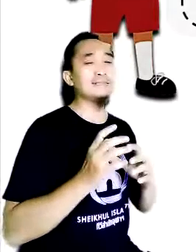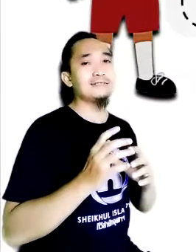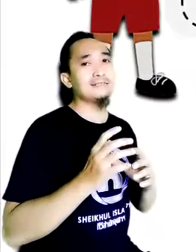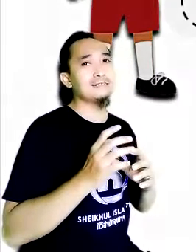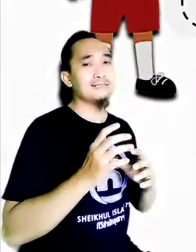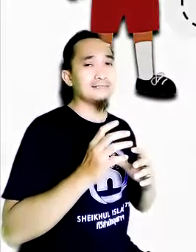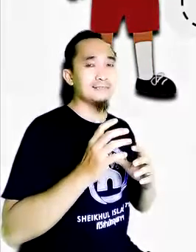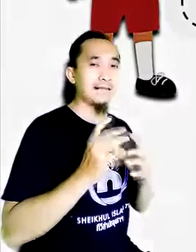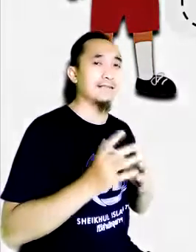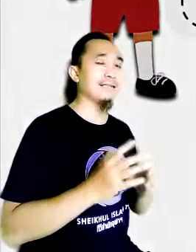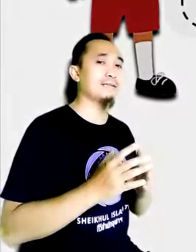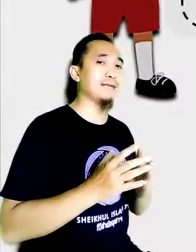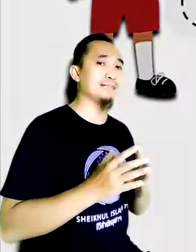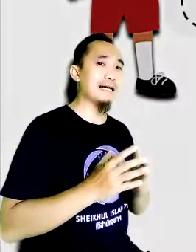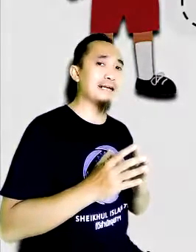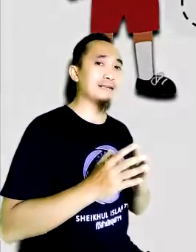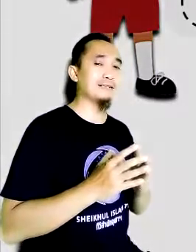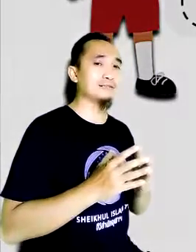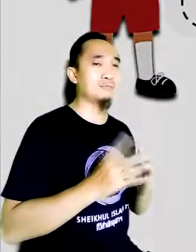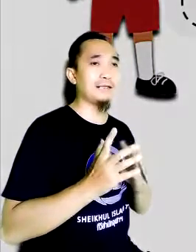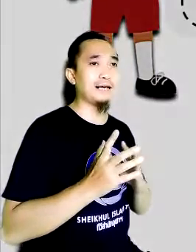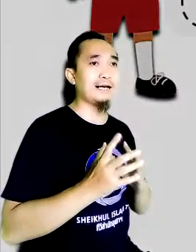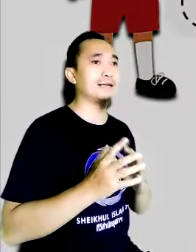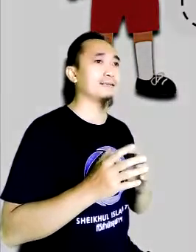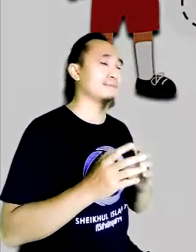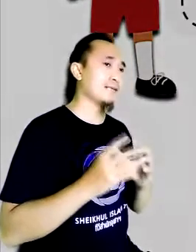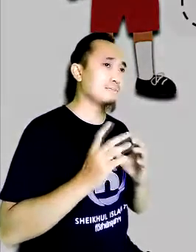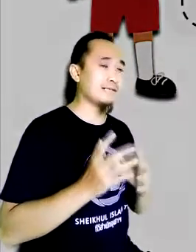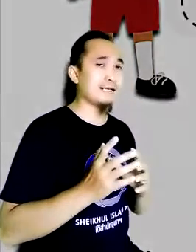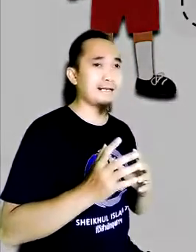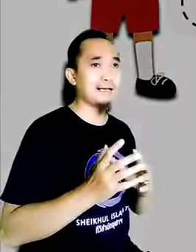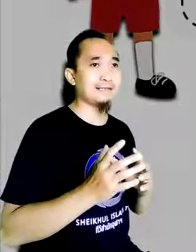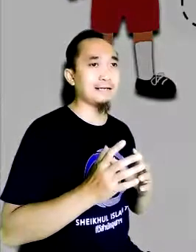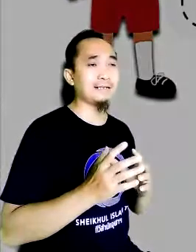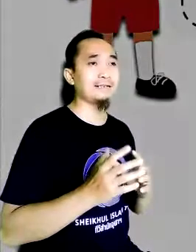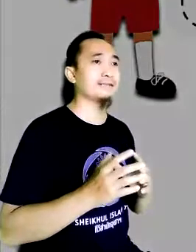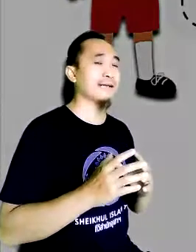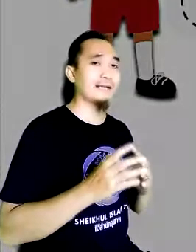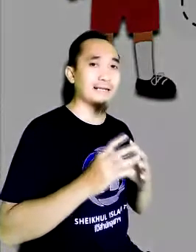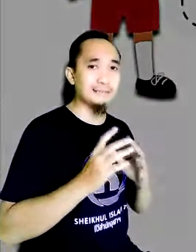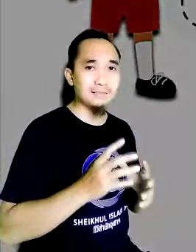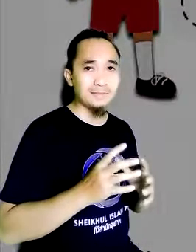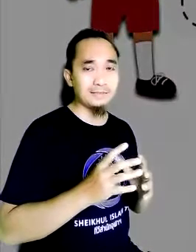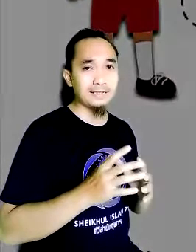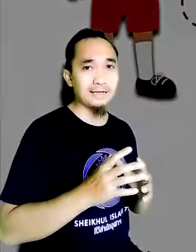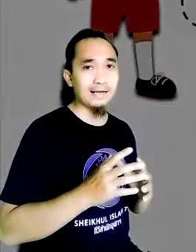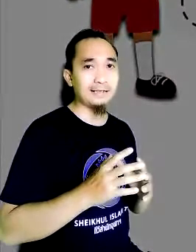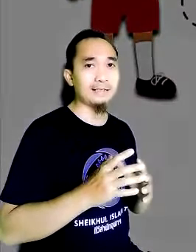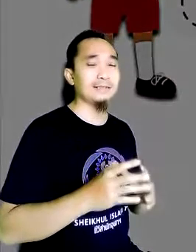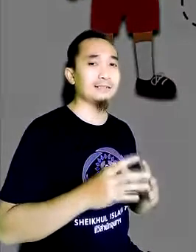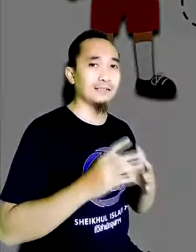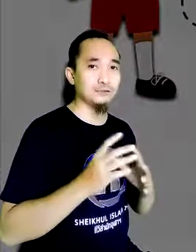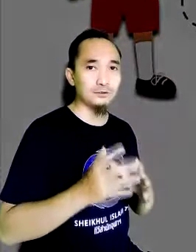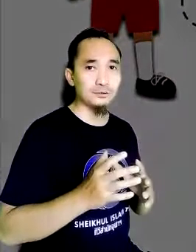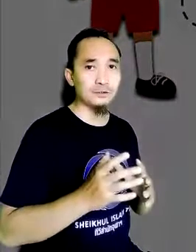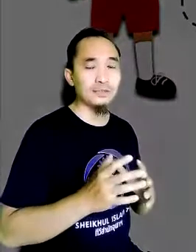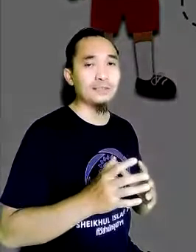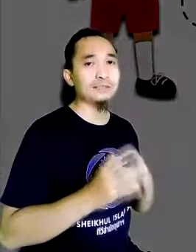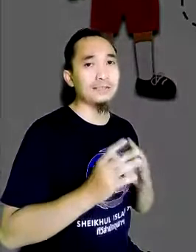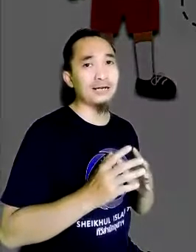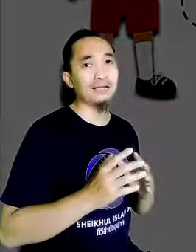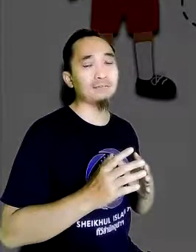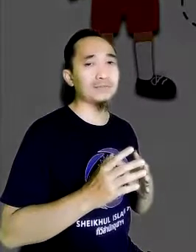Jadi silahkan kalian belajar supaya dalam penilaian harian kalian lancar mengerjakan,